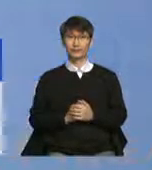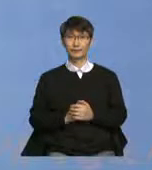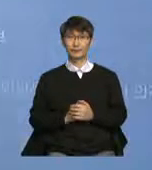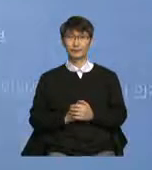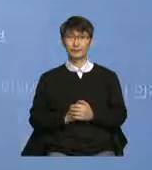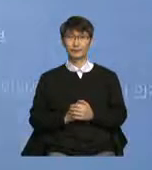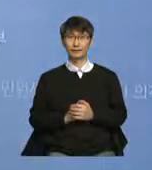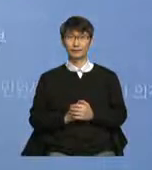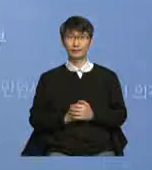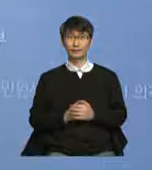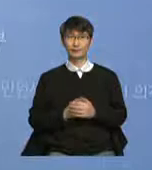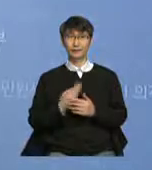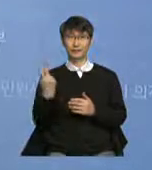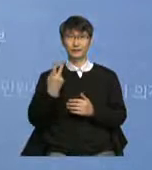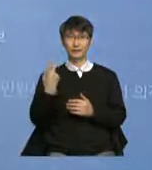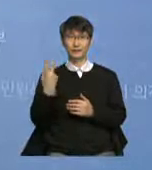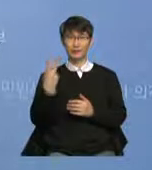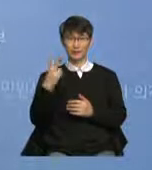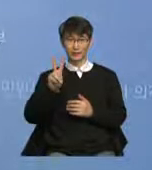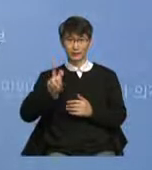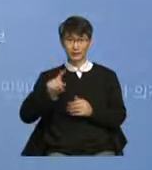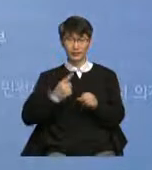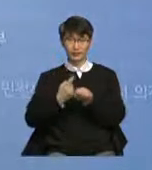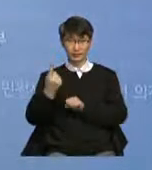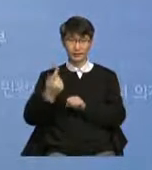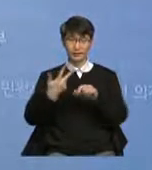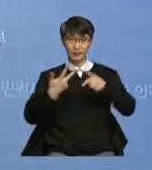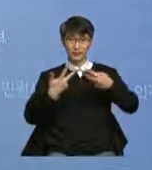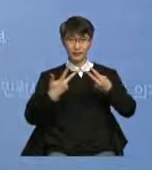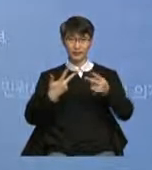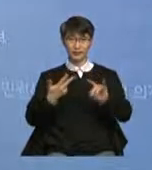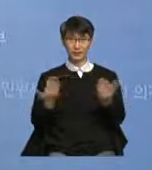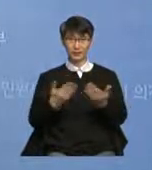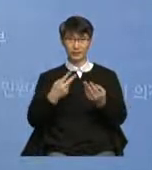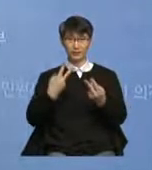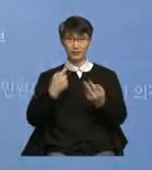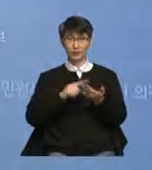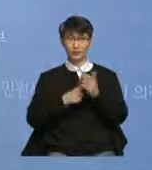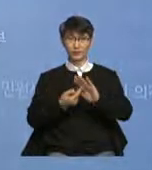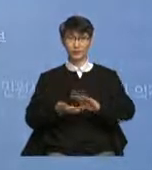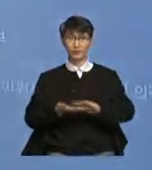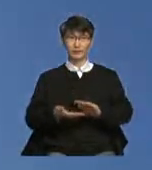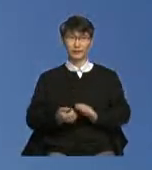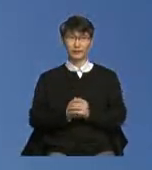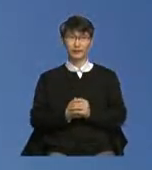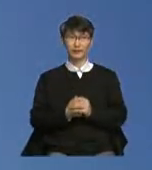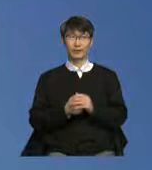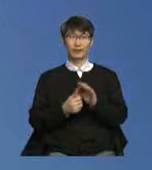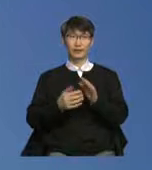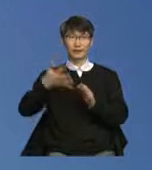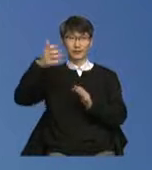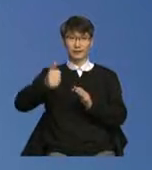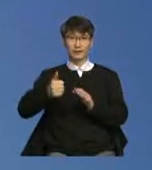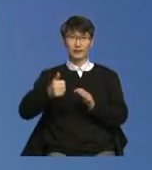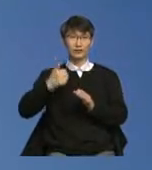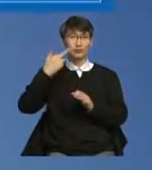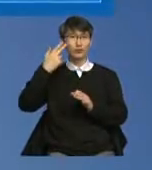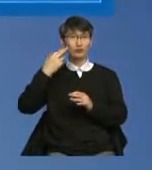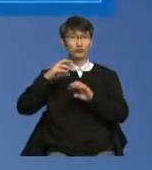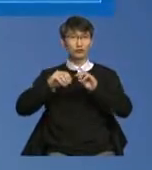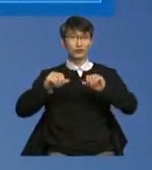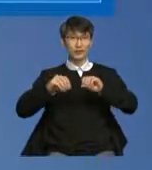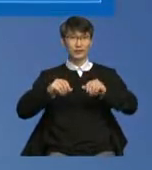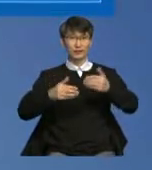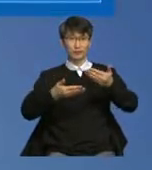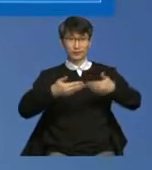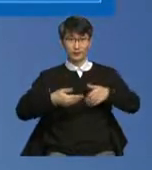있습니다. 2021년도에 추진할 7대 역점 사업도 제시했습니다. 안 시장은 미군 공유지 개발 등